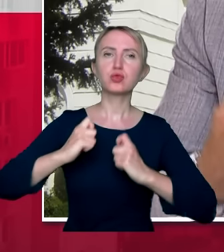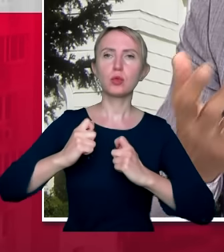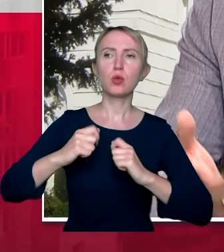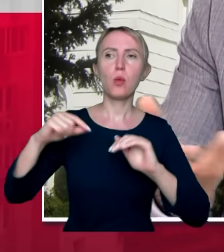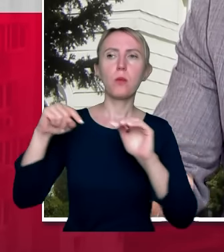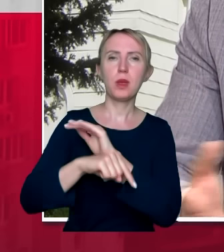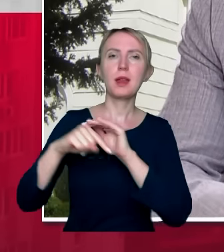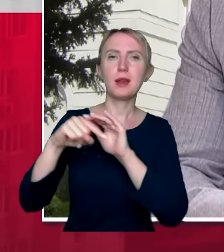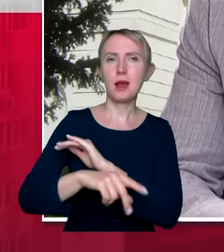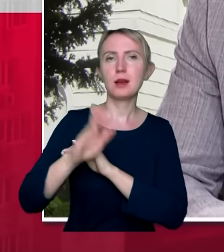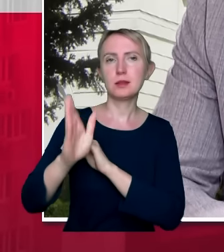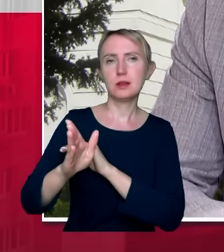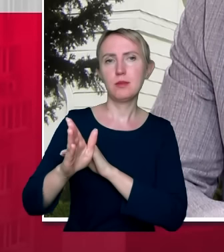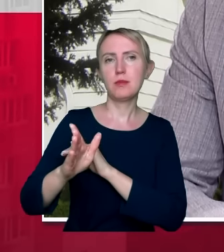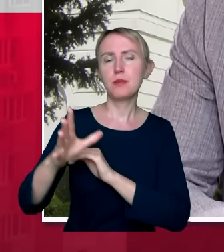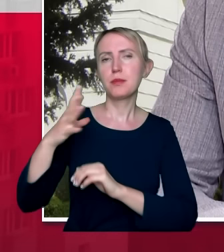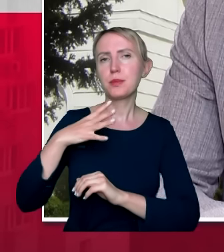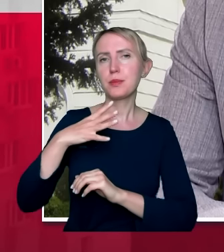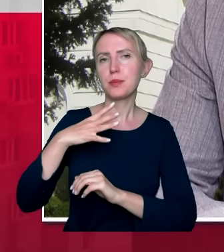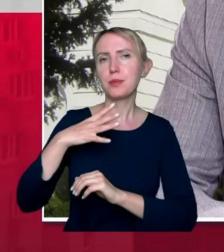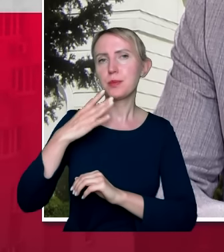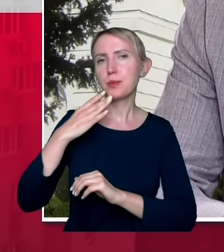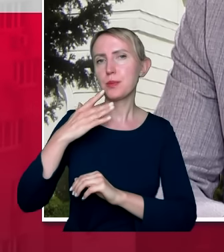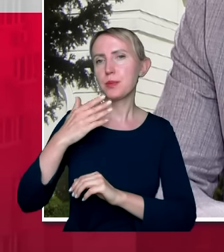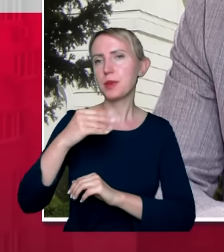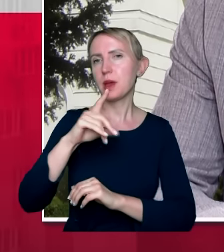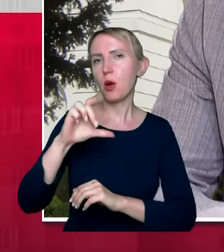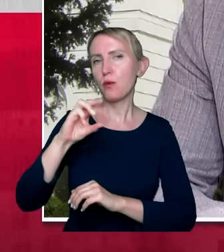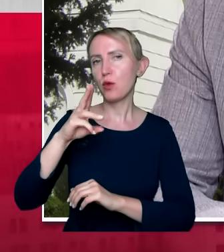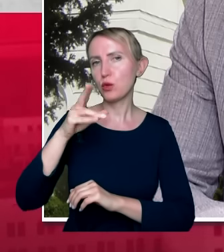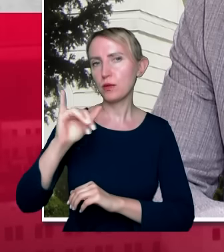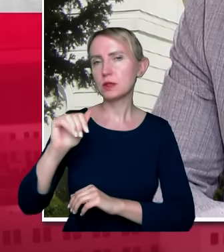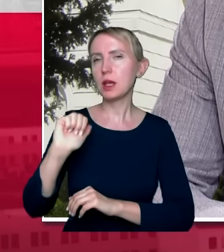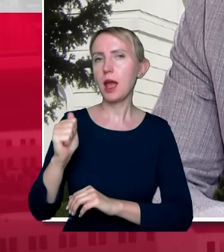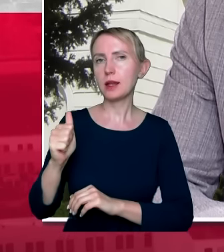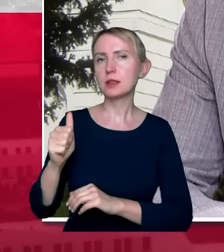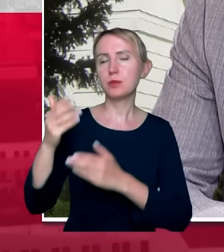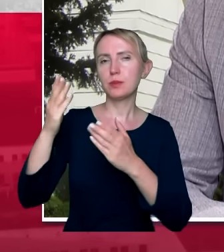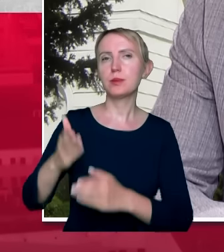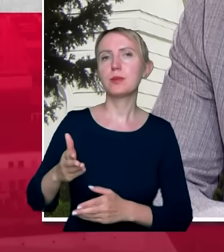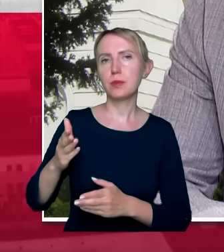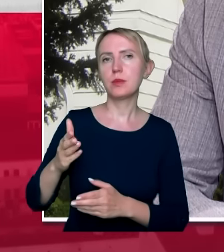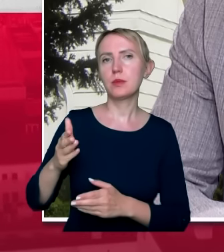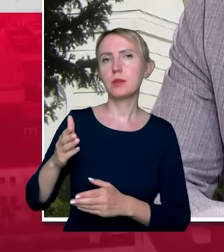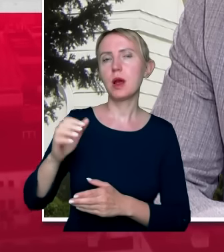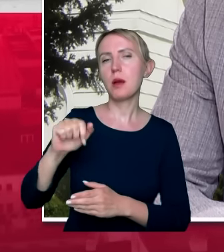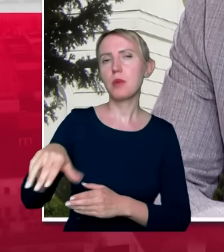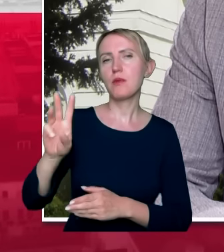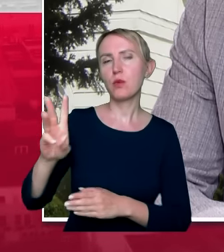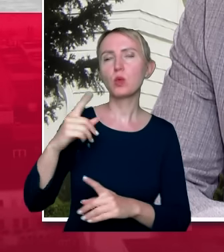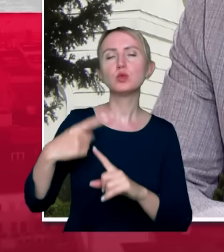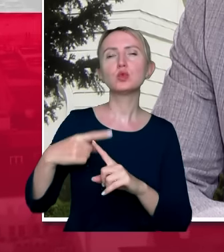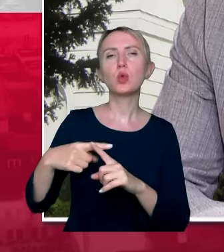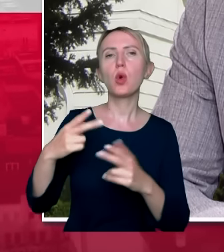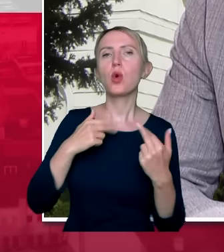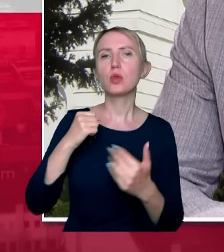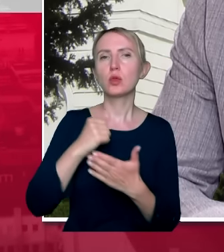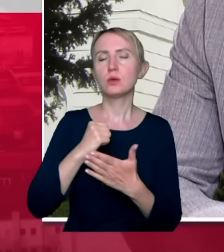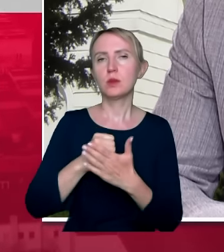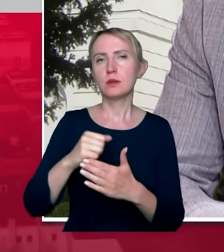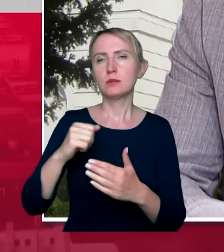której wspominał Michał Wojnowski, ekspert Agencji Bezpieczeństwa Wewnętrznego i były członek Komisji do Spraw Badania